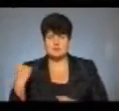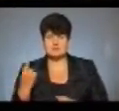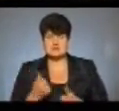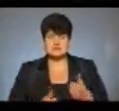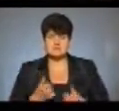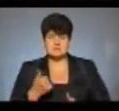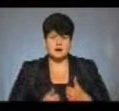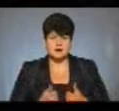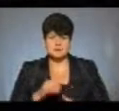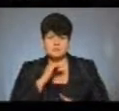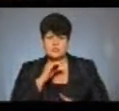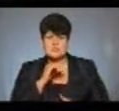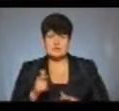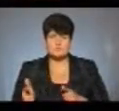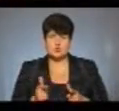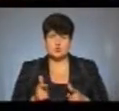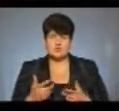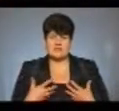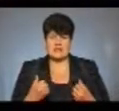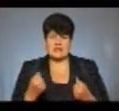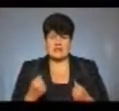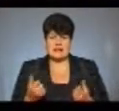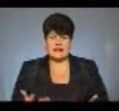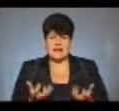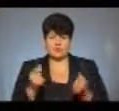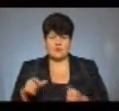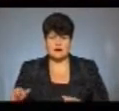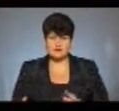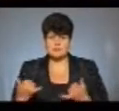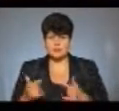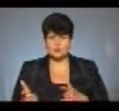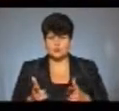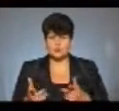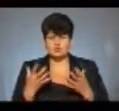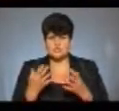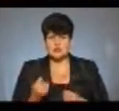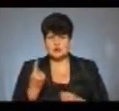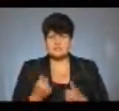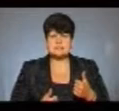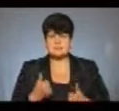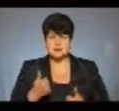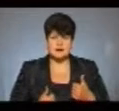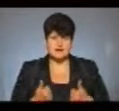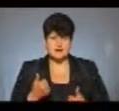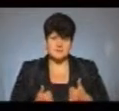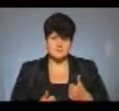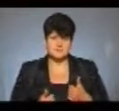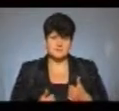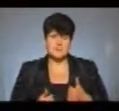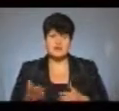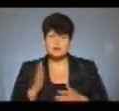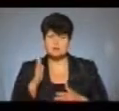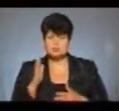обласних змаганнях з професійної підготовки рятувальників. Зараз готується до ще одних змагань – Firefighter Combat Challenge,